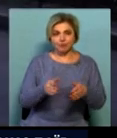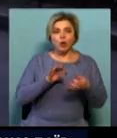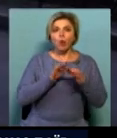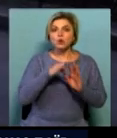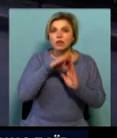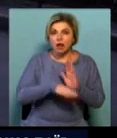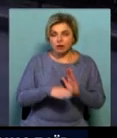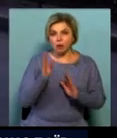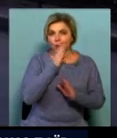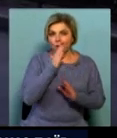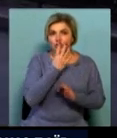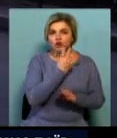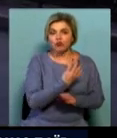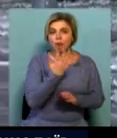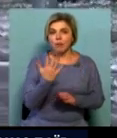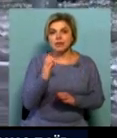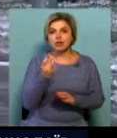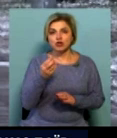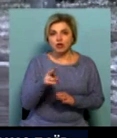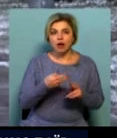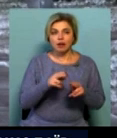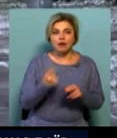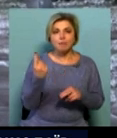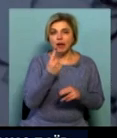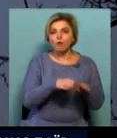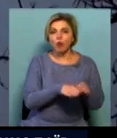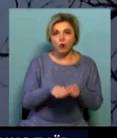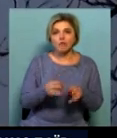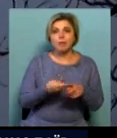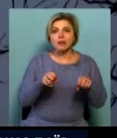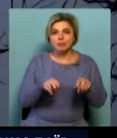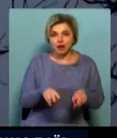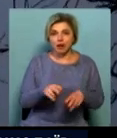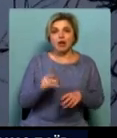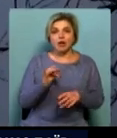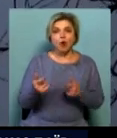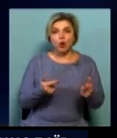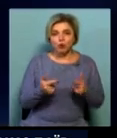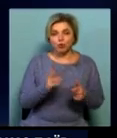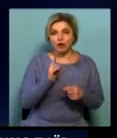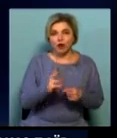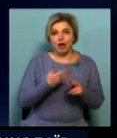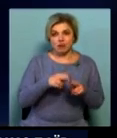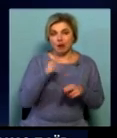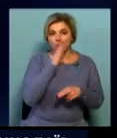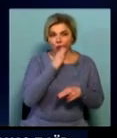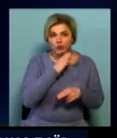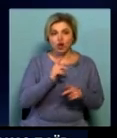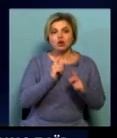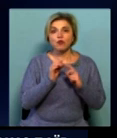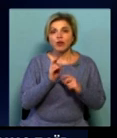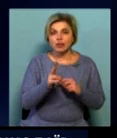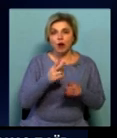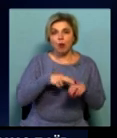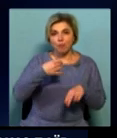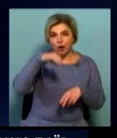погодних умов 4-5 січня відповідає першому жовтому рівню небезпеки. Про готовність до боротьби з наслідками нехути розповів речник патрульної поліції в